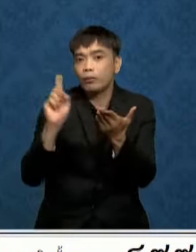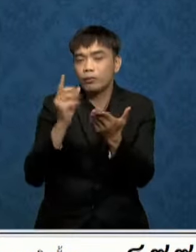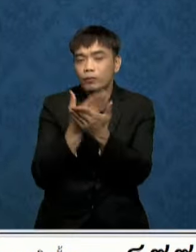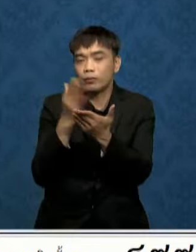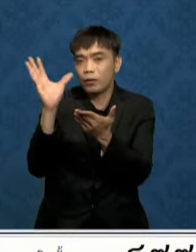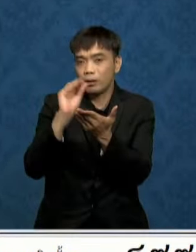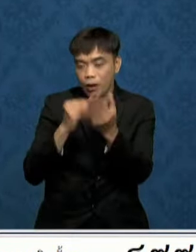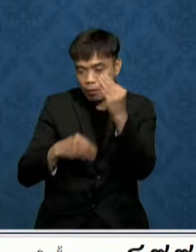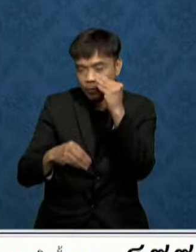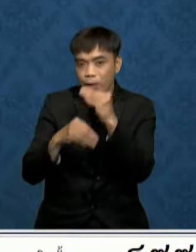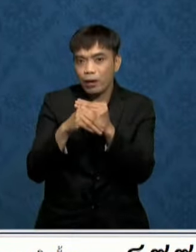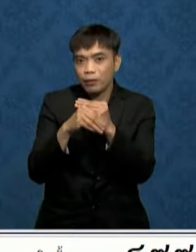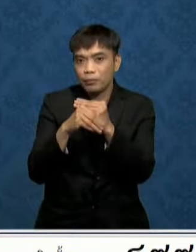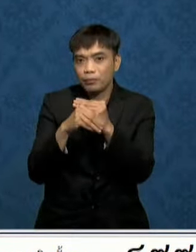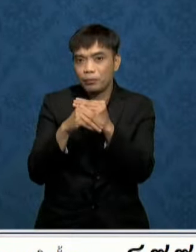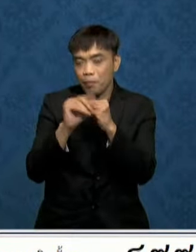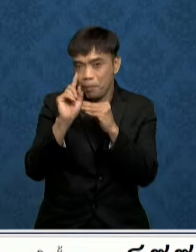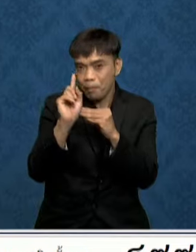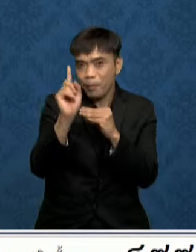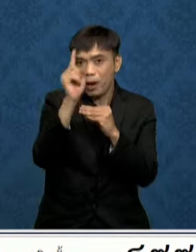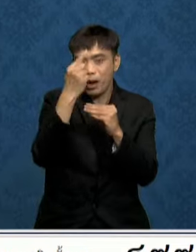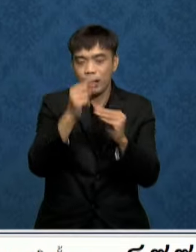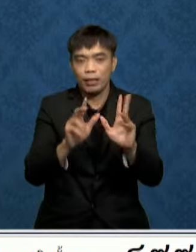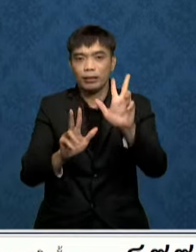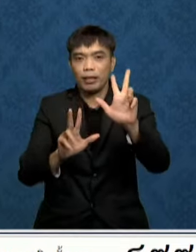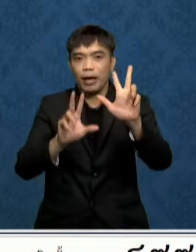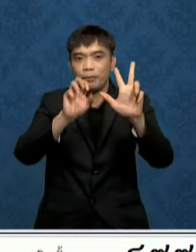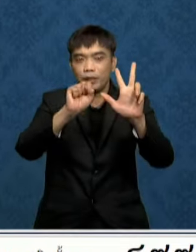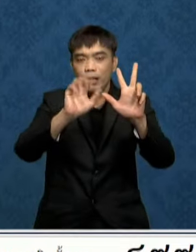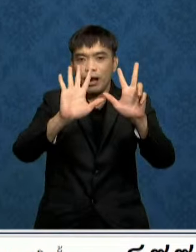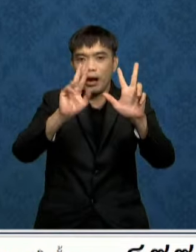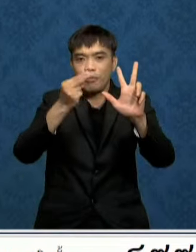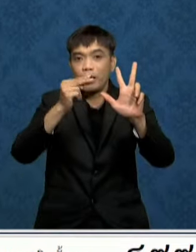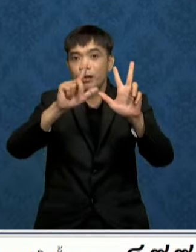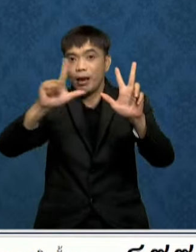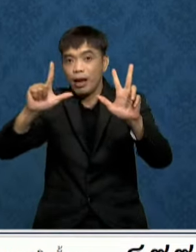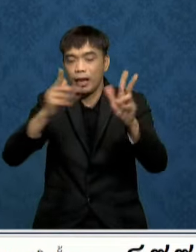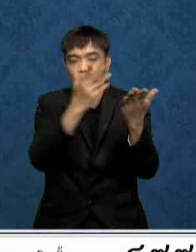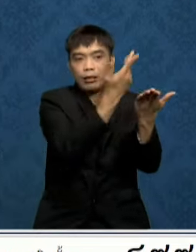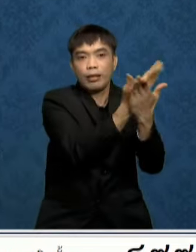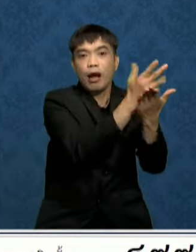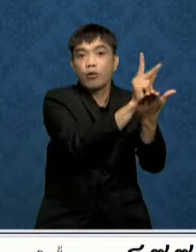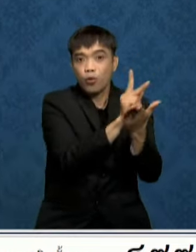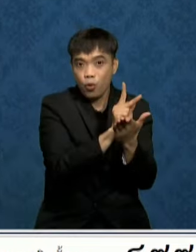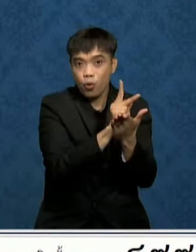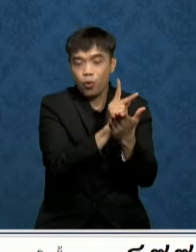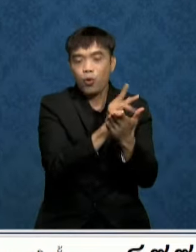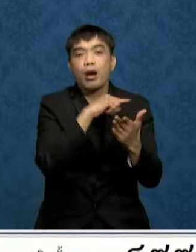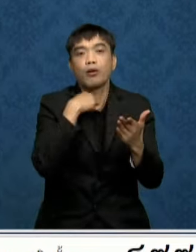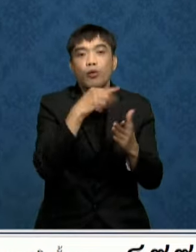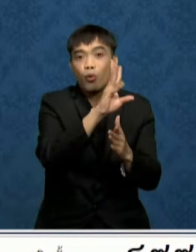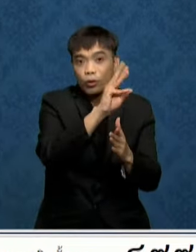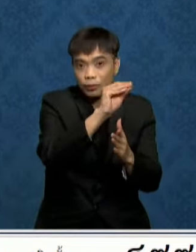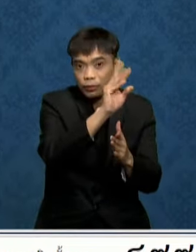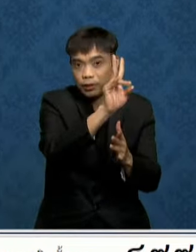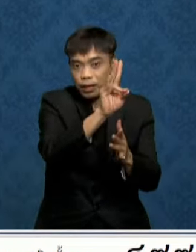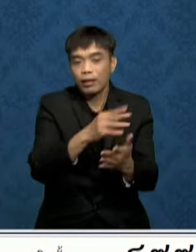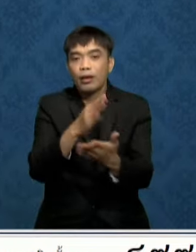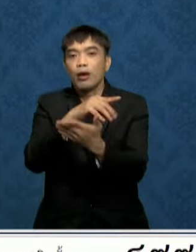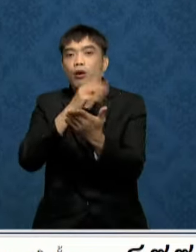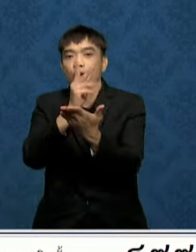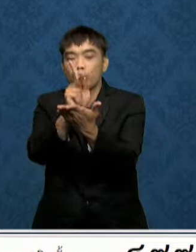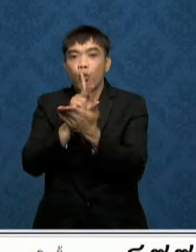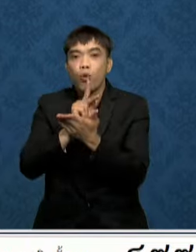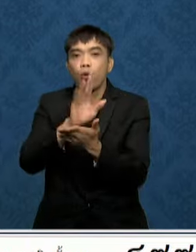มีการเติมเงินเข้ามาใหม่ในระบบ 350,000ล้านบาทจากการกู้ 3แหล่งก็คือกู้ชดเชยขายดุล67กู้ชดเชยขาดุล